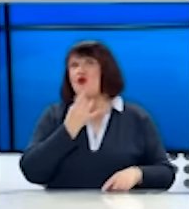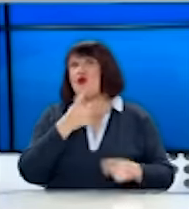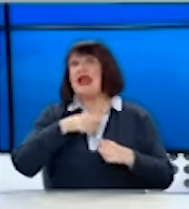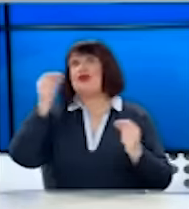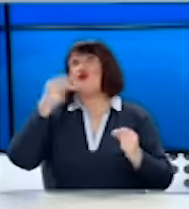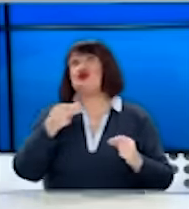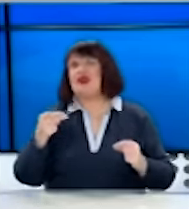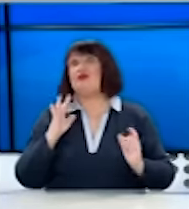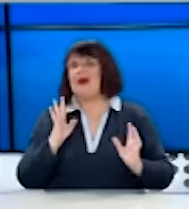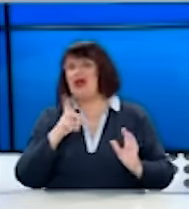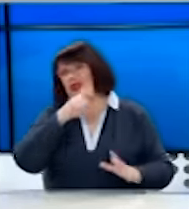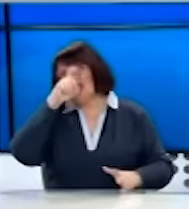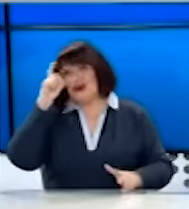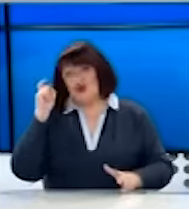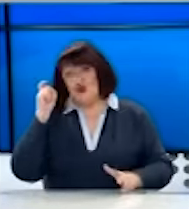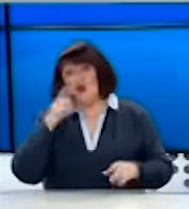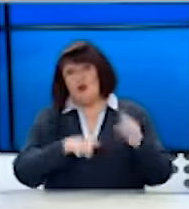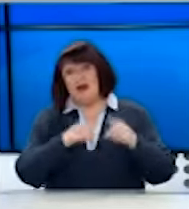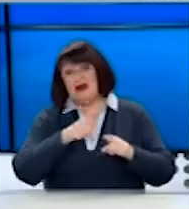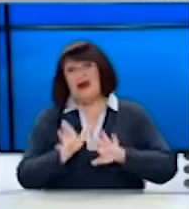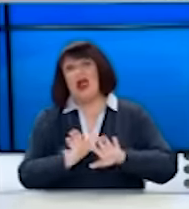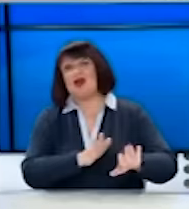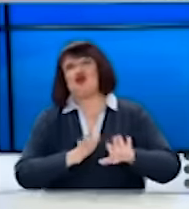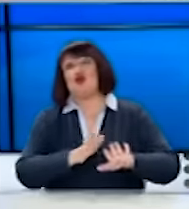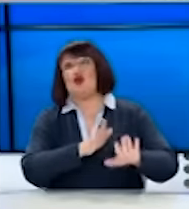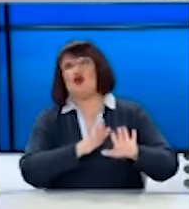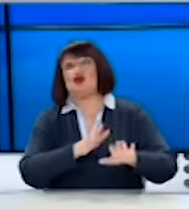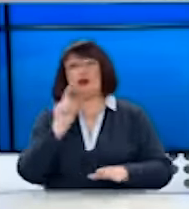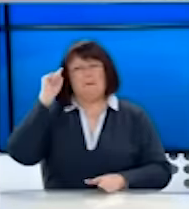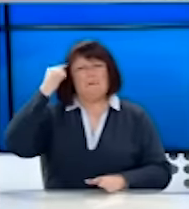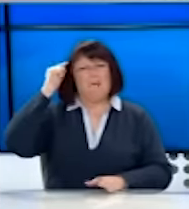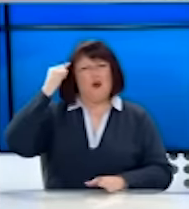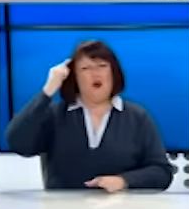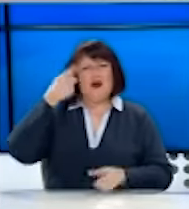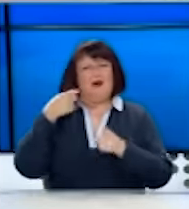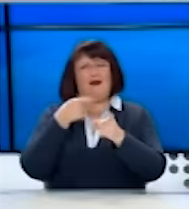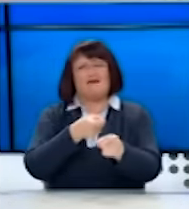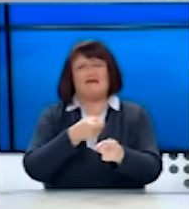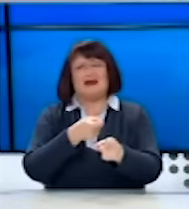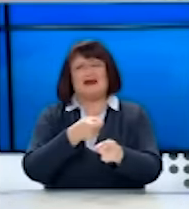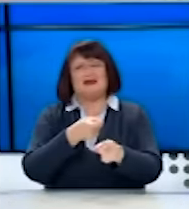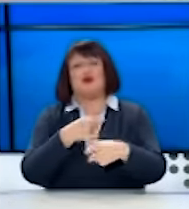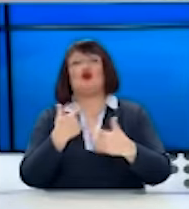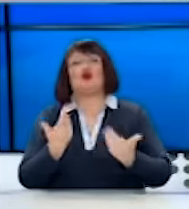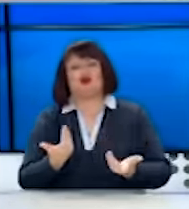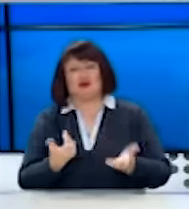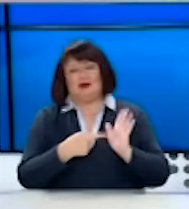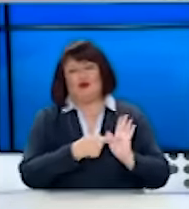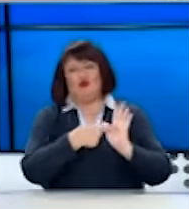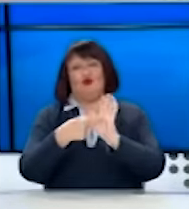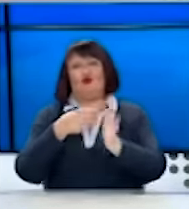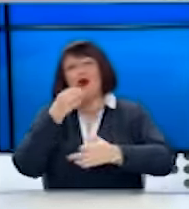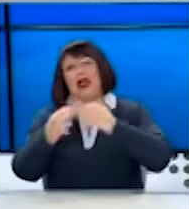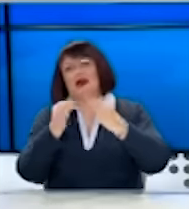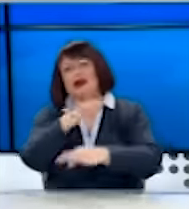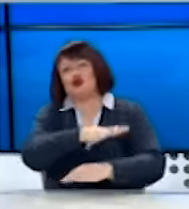κυπριακό. Και ας αφήσουν ορισμένοι τους κουτοπώνυρους εκβιασμούς που απευθύνουν προς το λαό